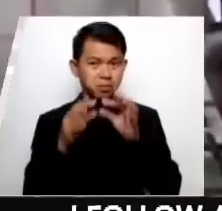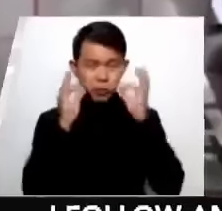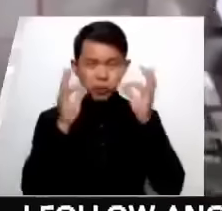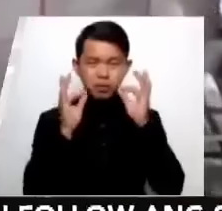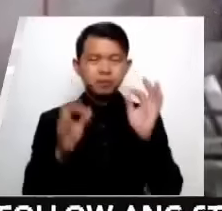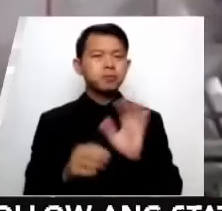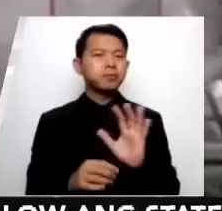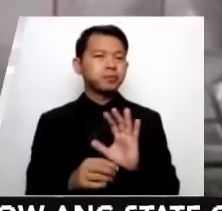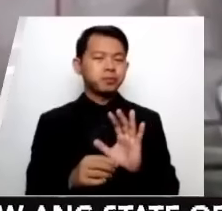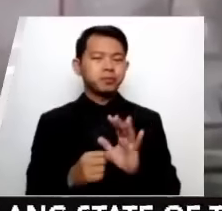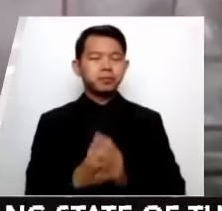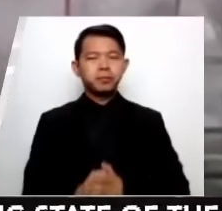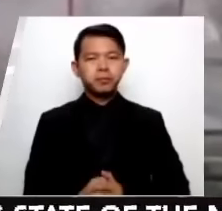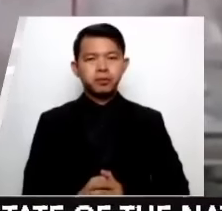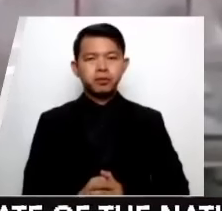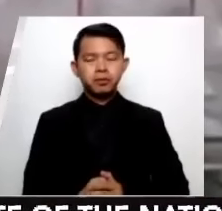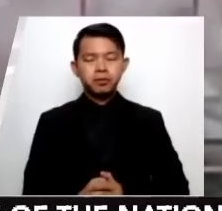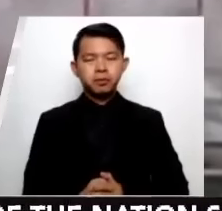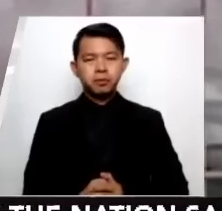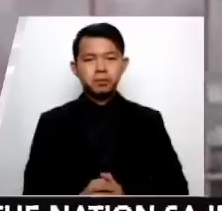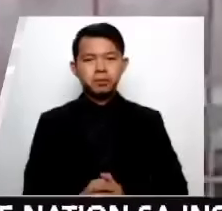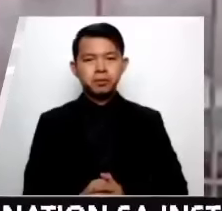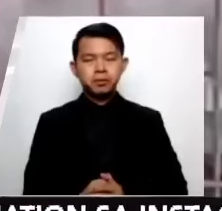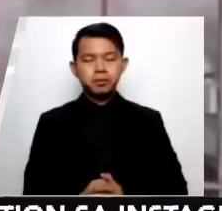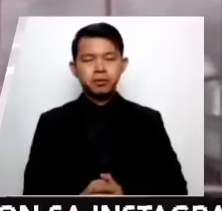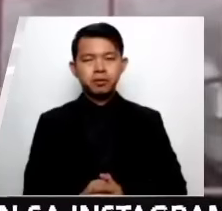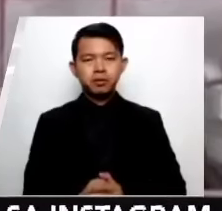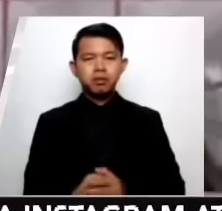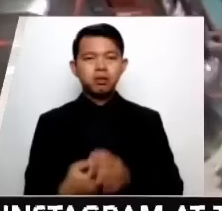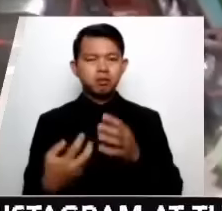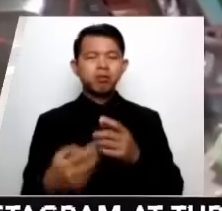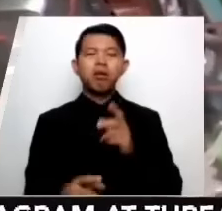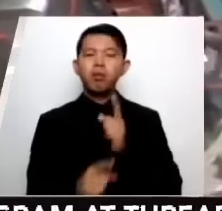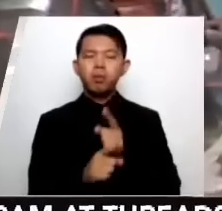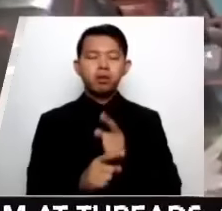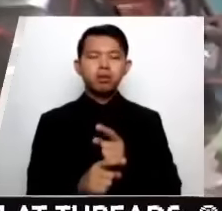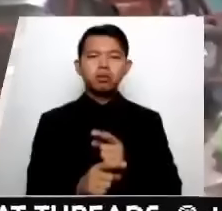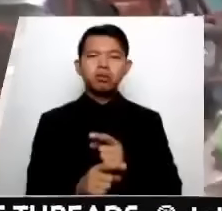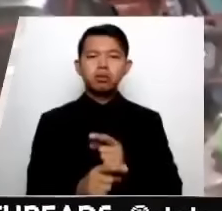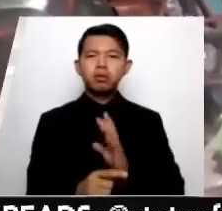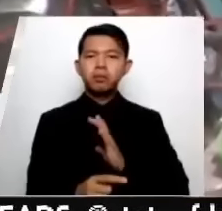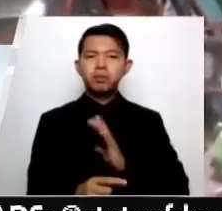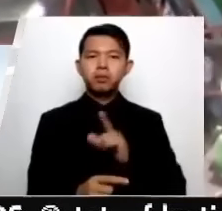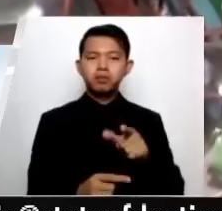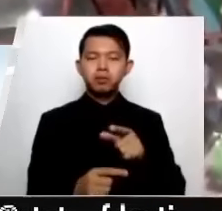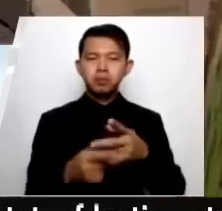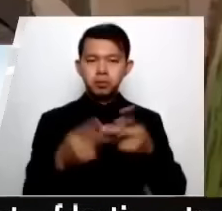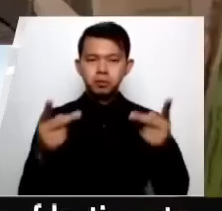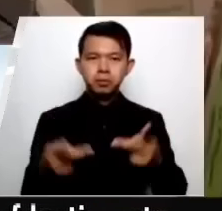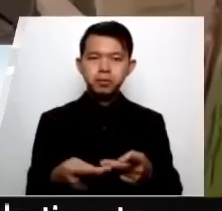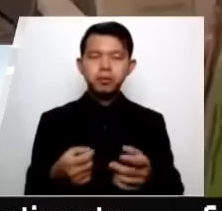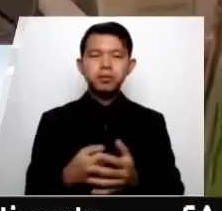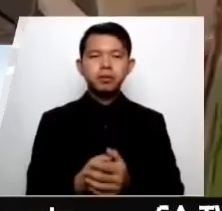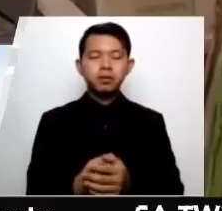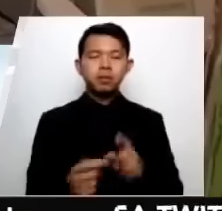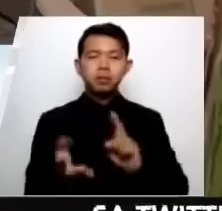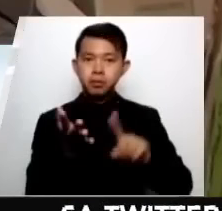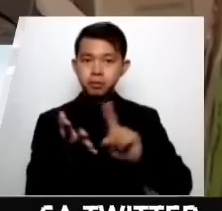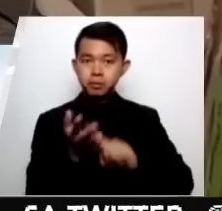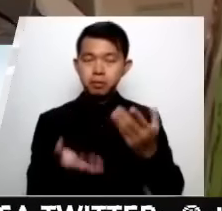impounding facility. Proper naman yung size ng cage. Iniimbestigahan nila kung nagpabaya ang barangay officials pati